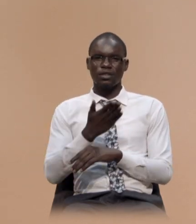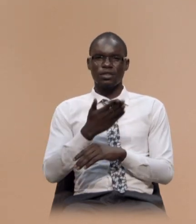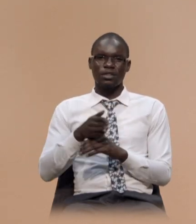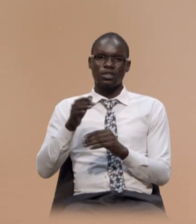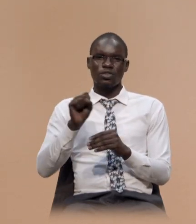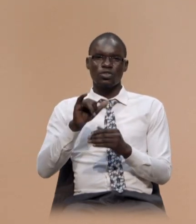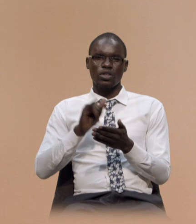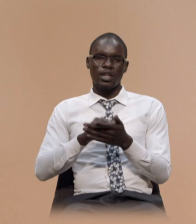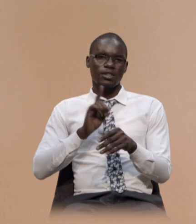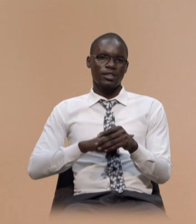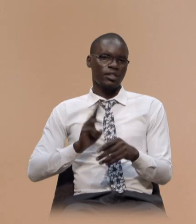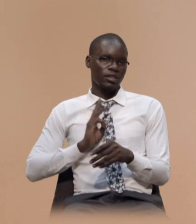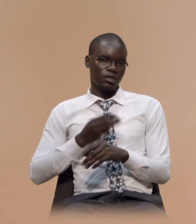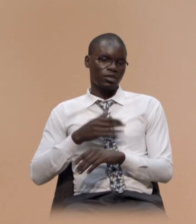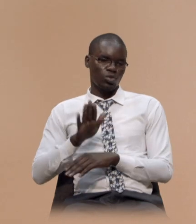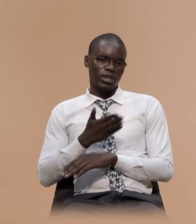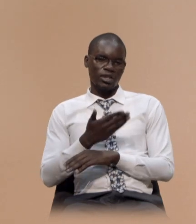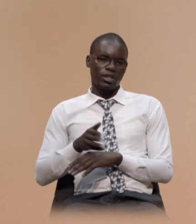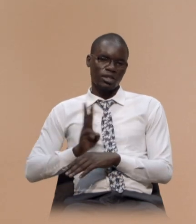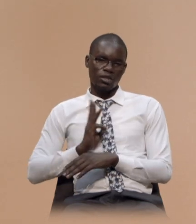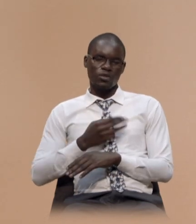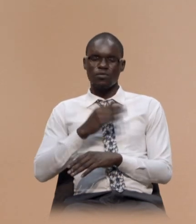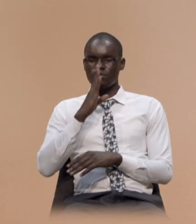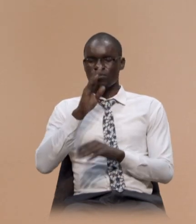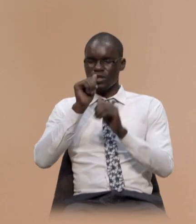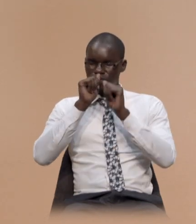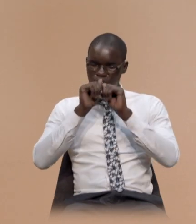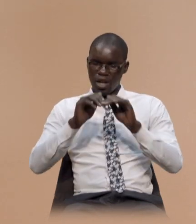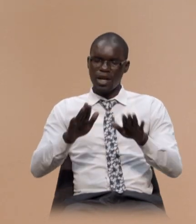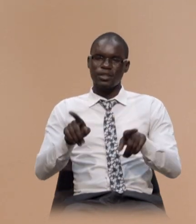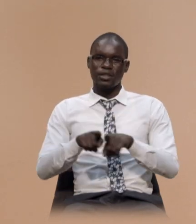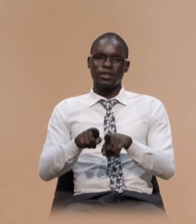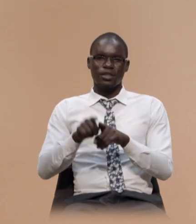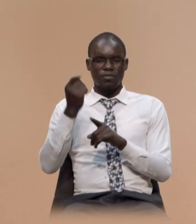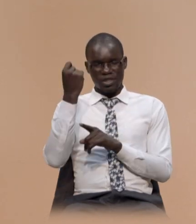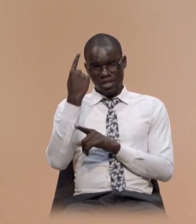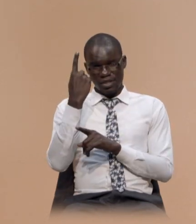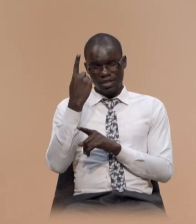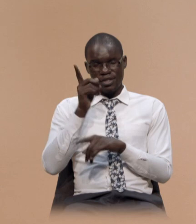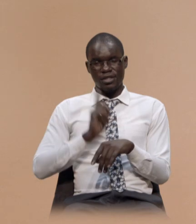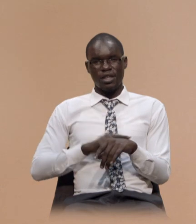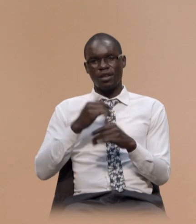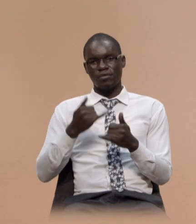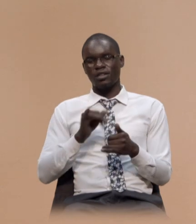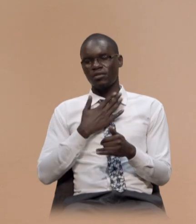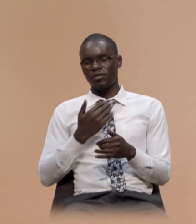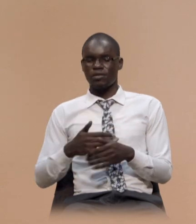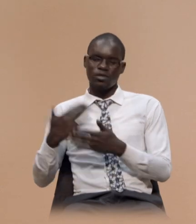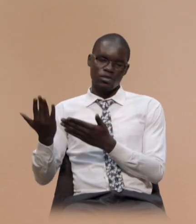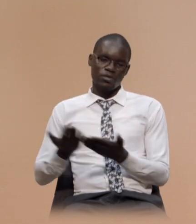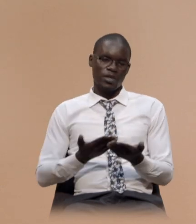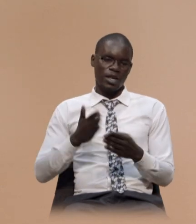nasi tunapoimba pia tuweze kubarikiwa na tuweze kuimba kwa kuelewa na kufahamu. Kwa wakati huu na wakaribisha